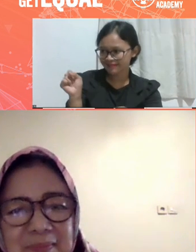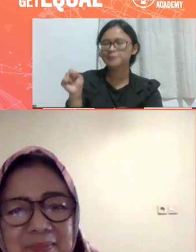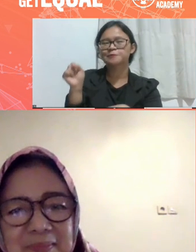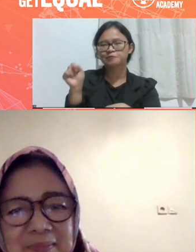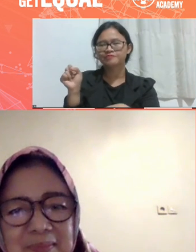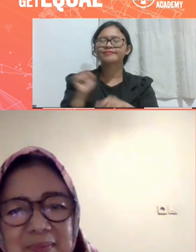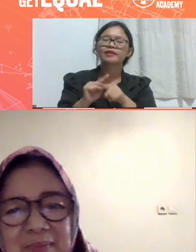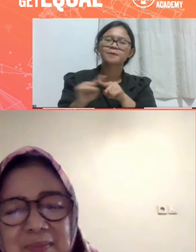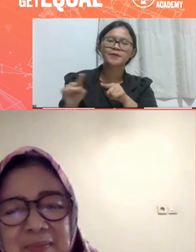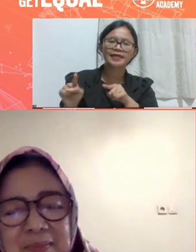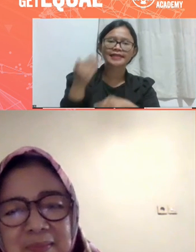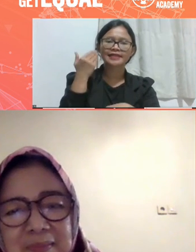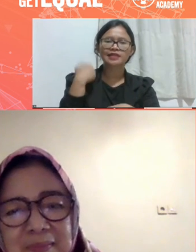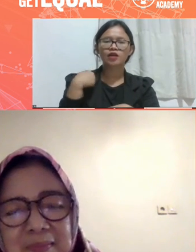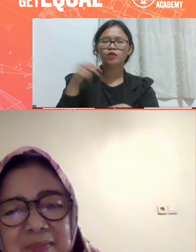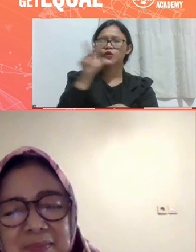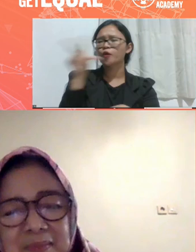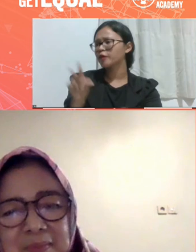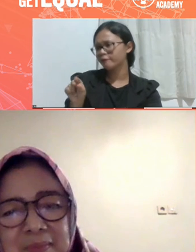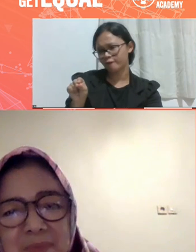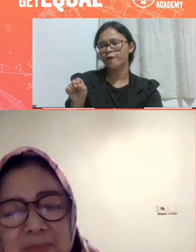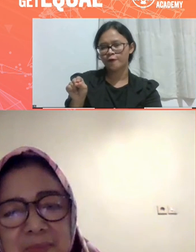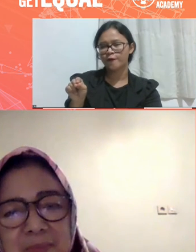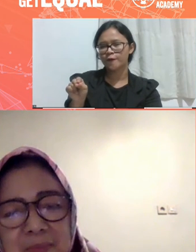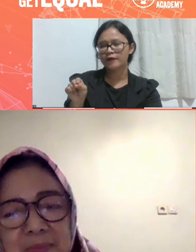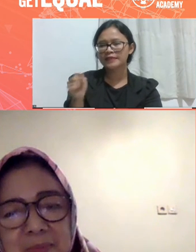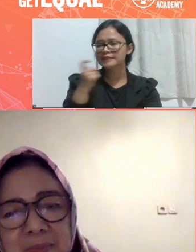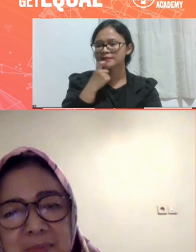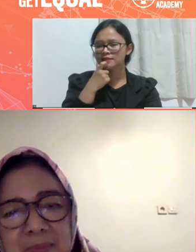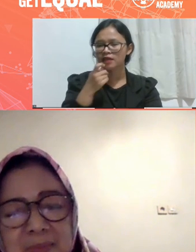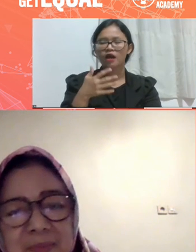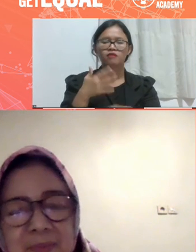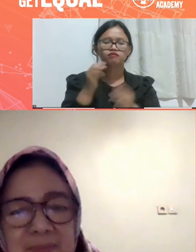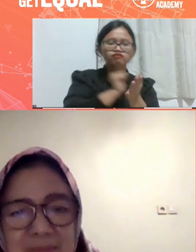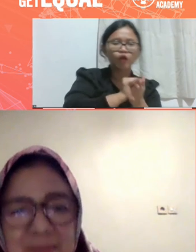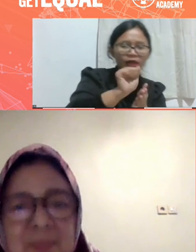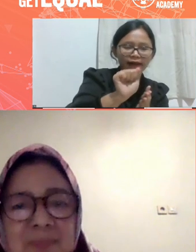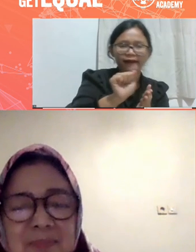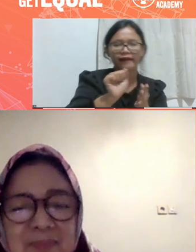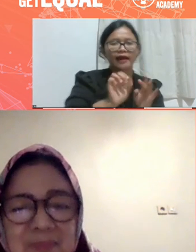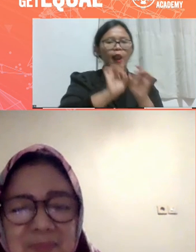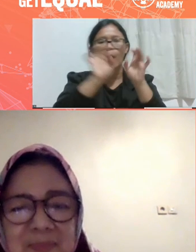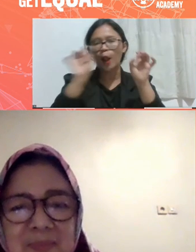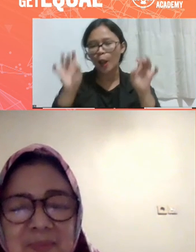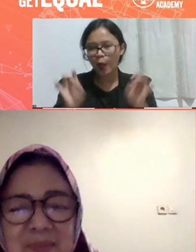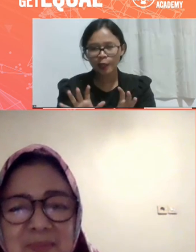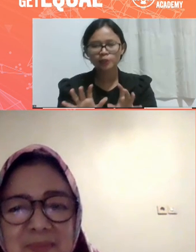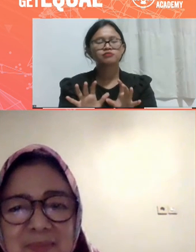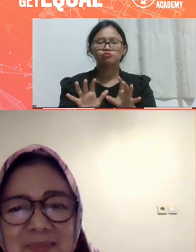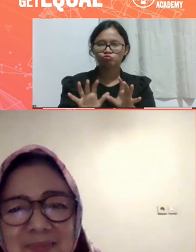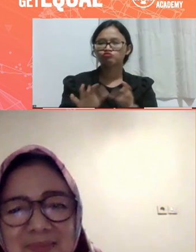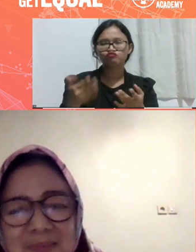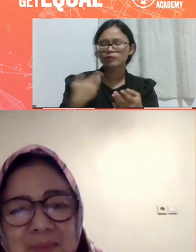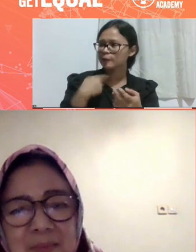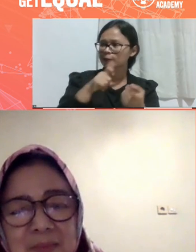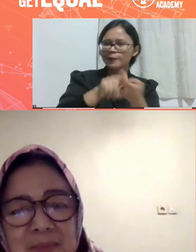apa Kominfo sendiri, Bu, berkaitan dengan tadi pemblokiran dan sebagainya. Ini kan juga teman-teman perlu tahu